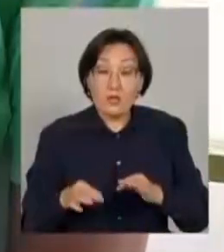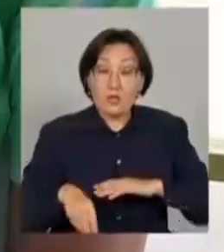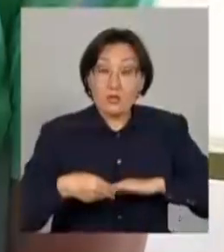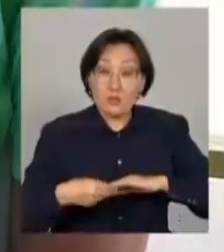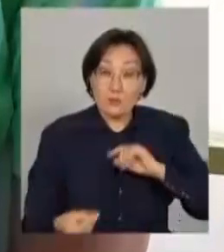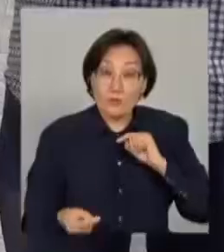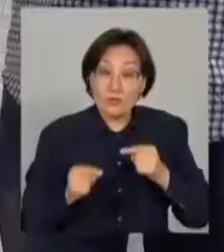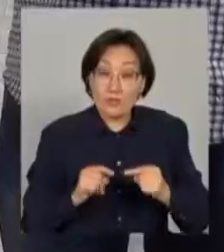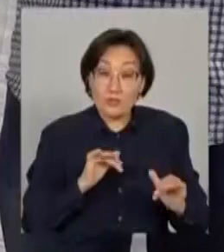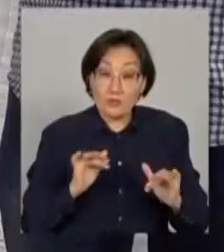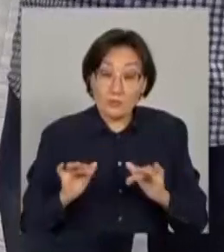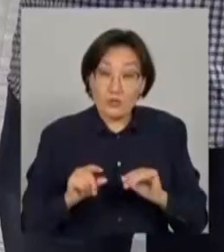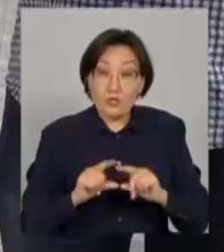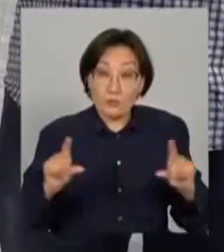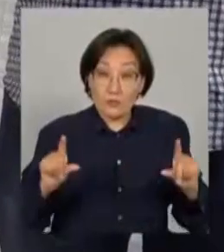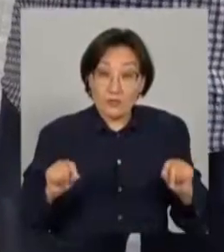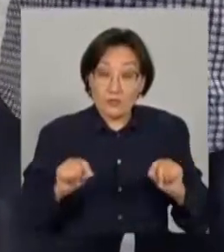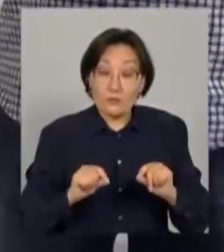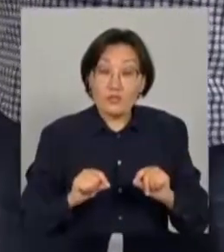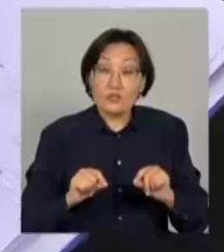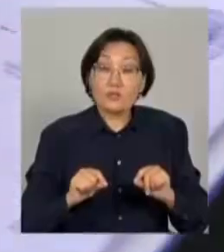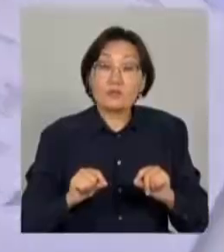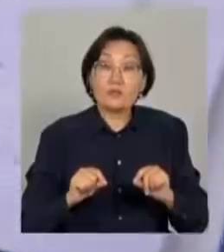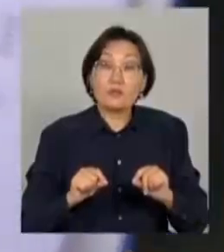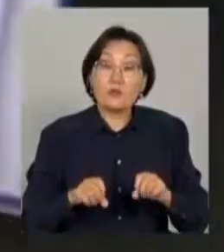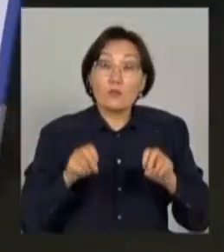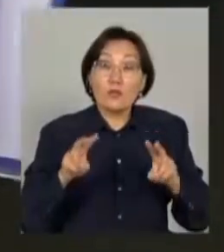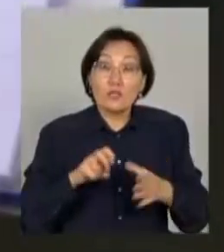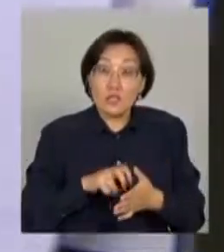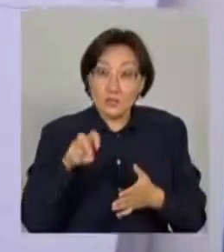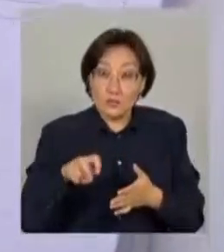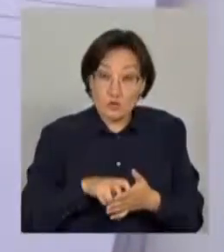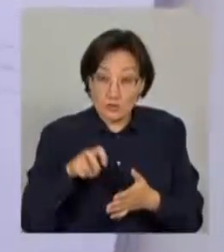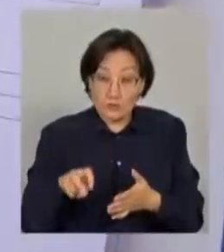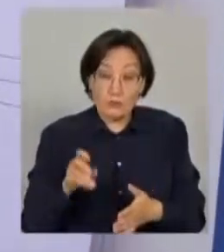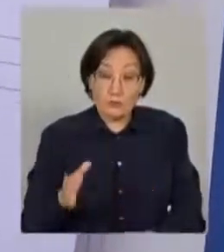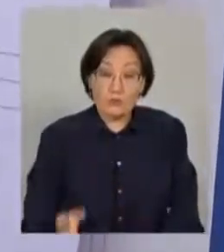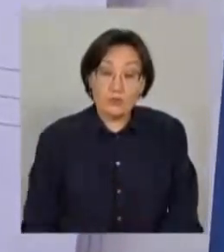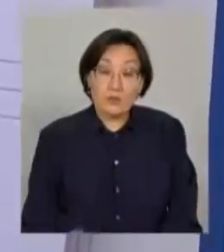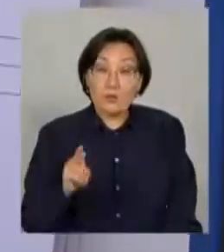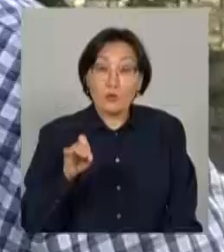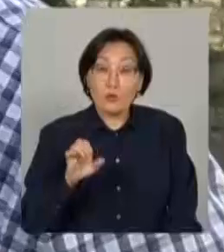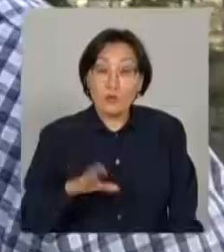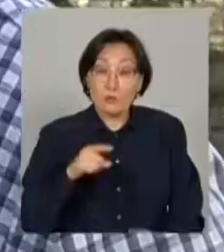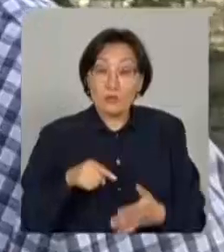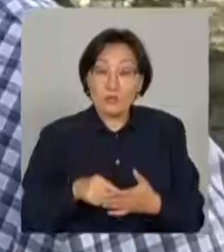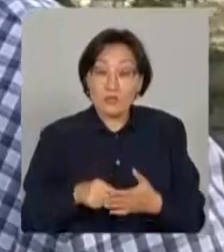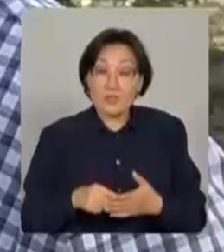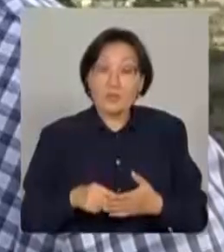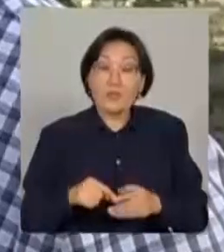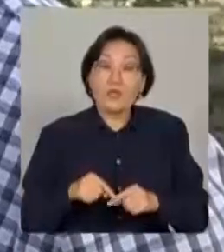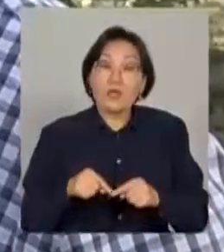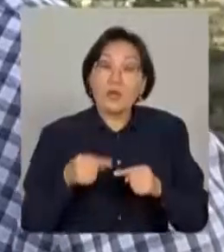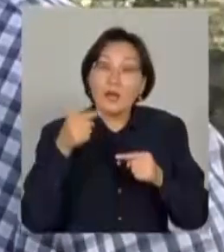жемқорлыққа қарсы іс-қимыл агенттігінің департаментіне арнайы хаттар жолданатын болады. Қонаев қаласынан сәл сыртта